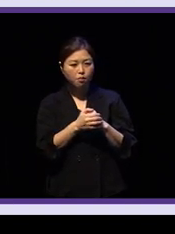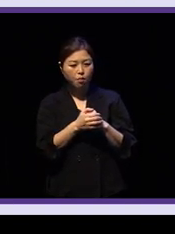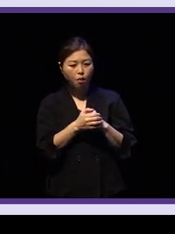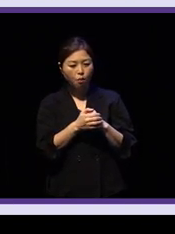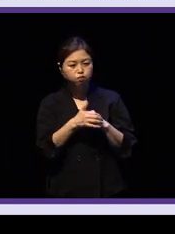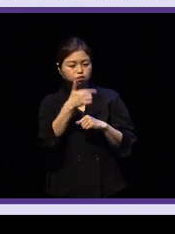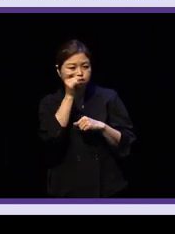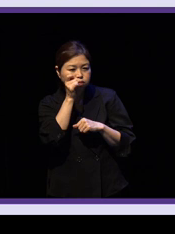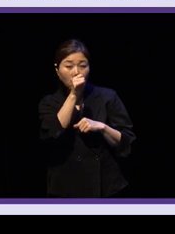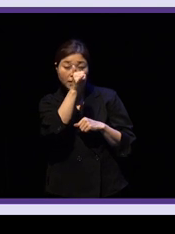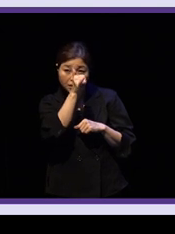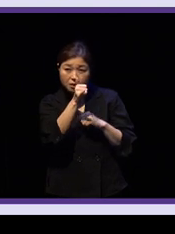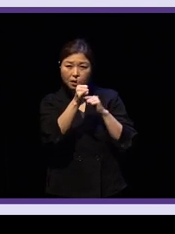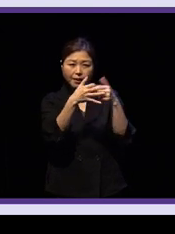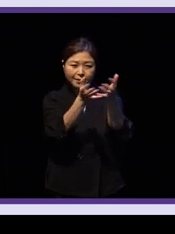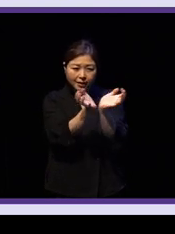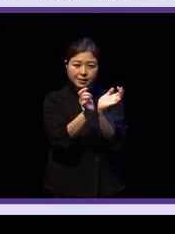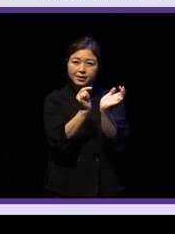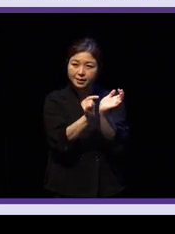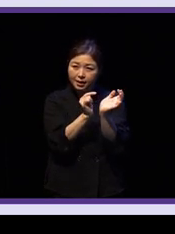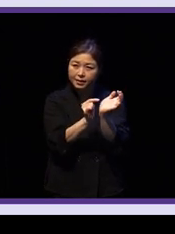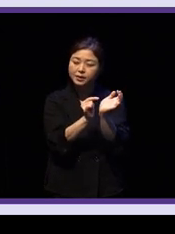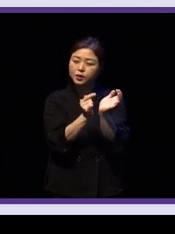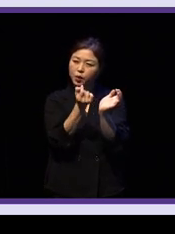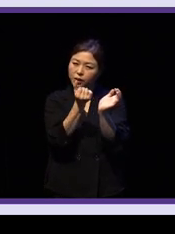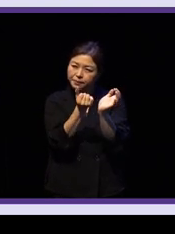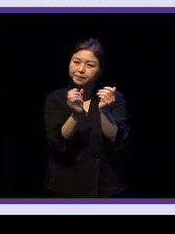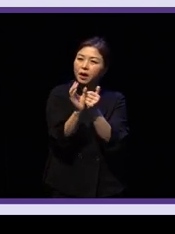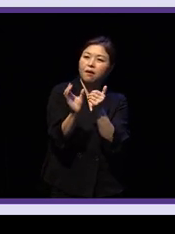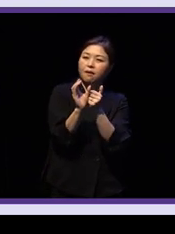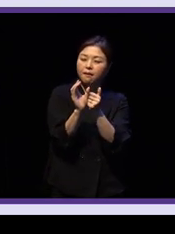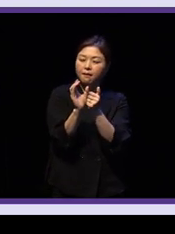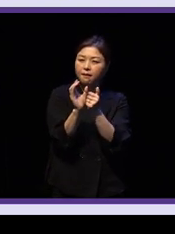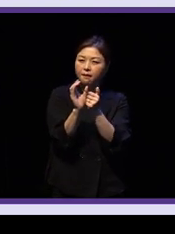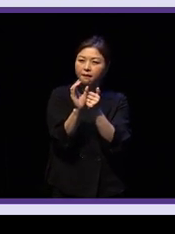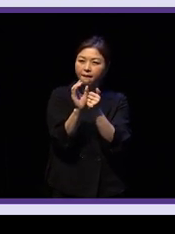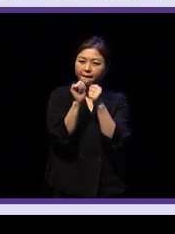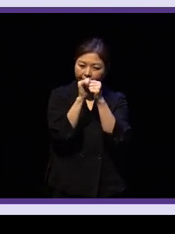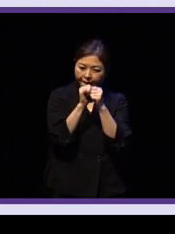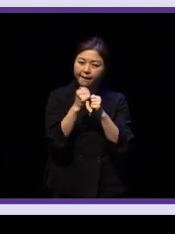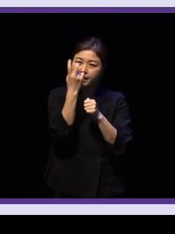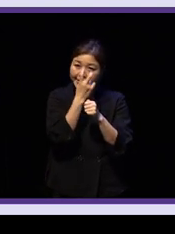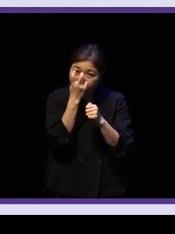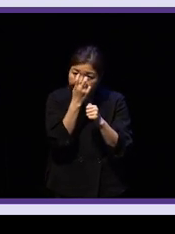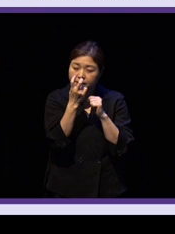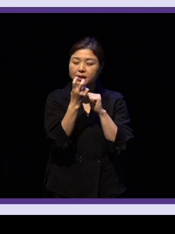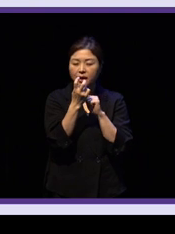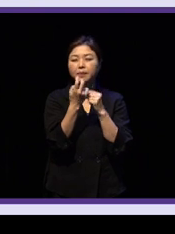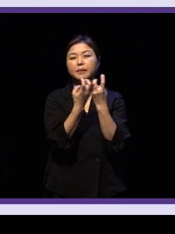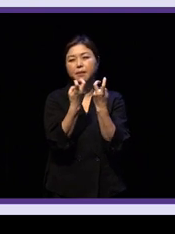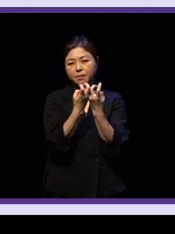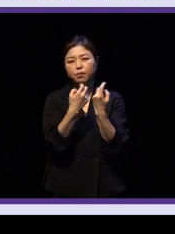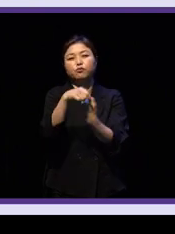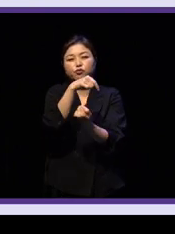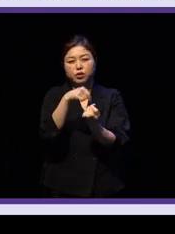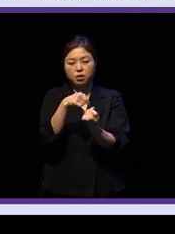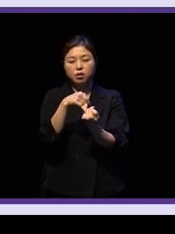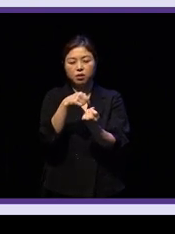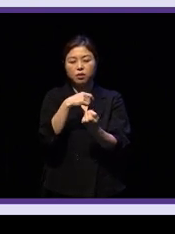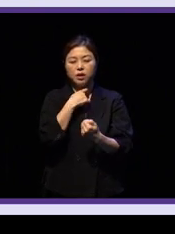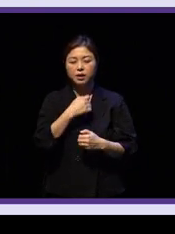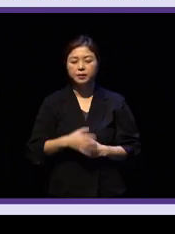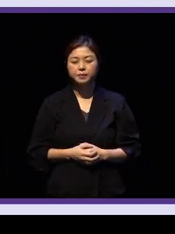미흡했던 그런 단체들의 대해서는 조금 더 면밀하게 심의에 반영할 수 있는 방향으로 운영을 하도록 하겠습니다